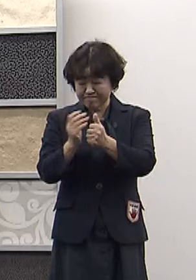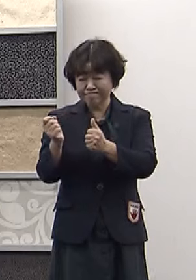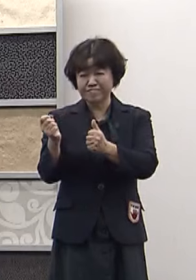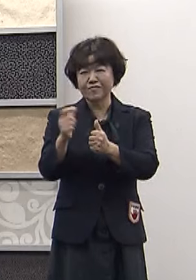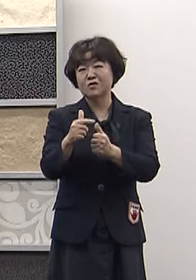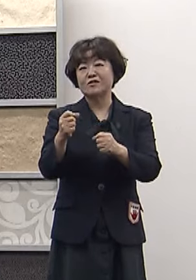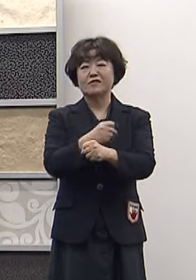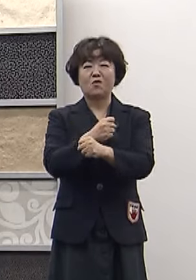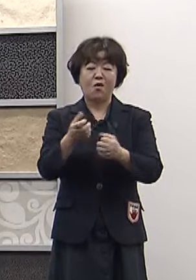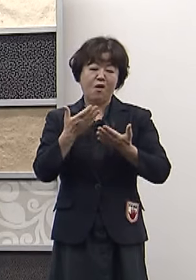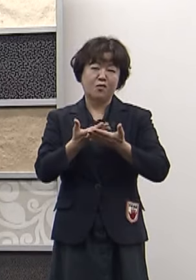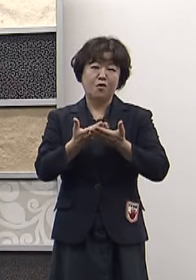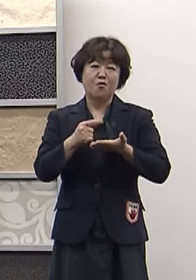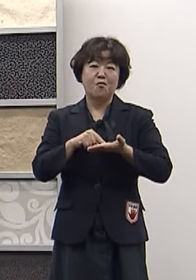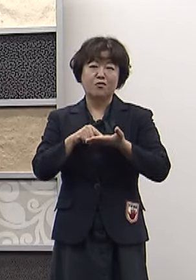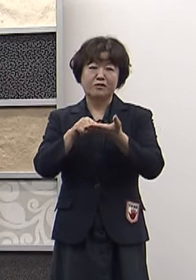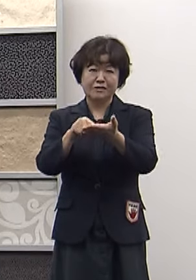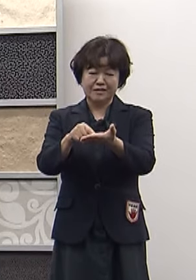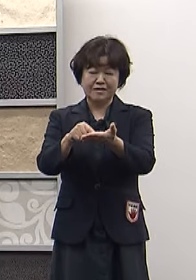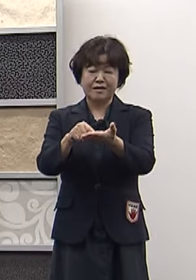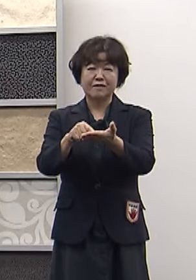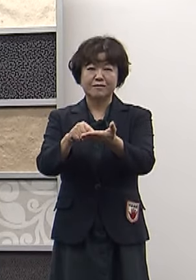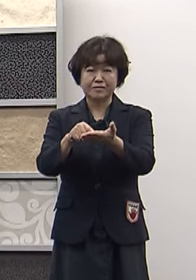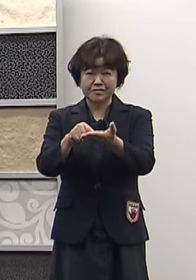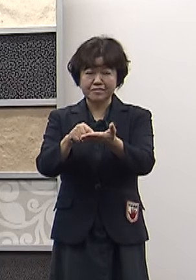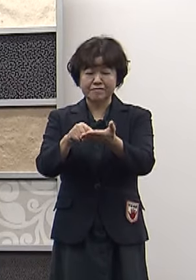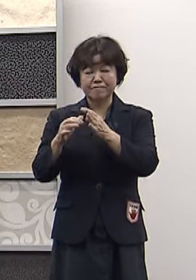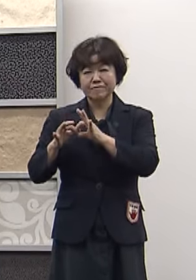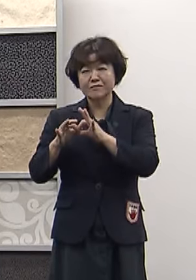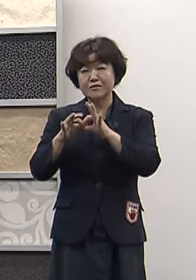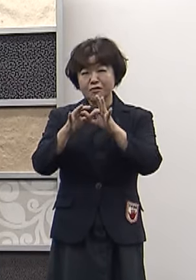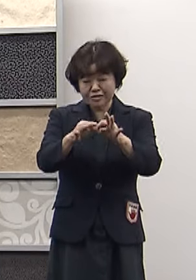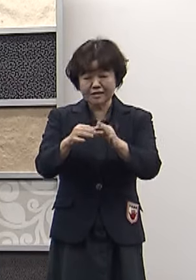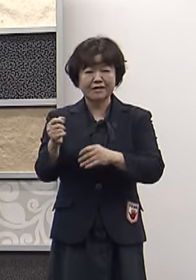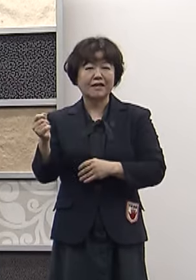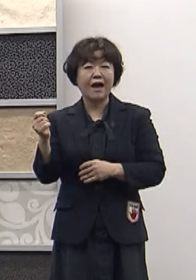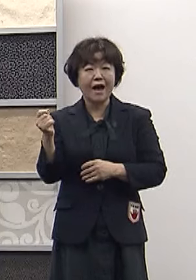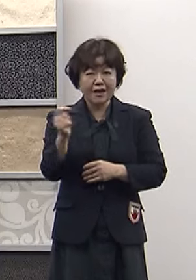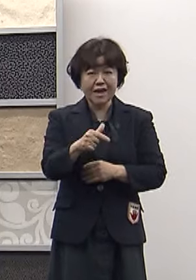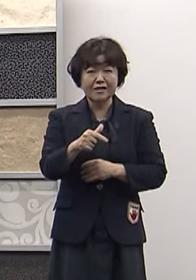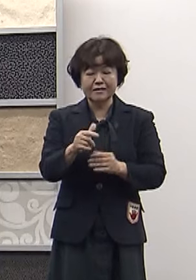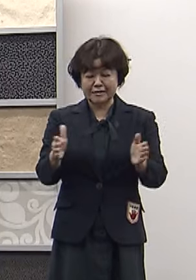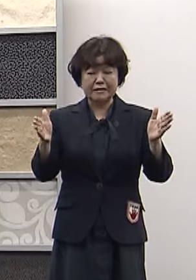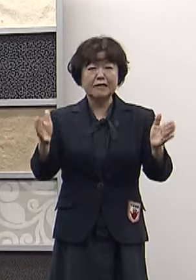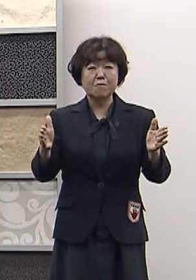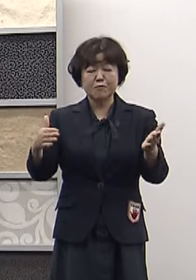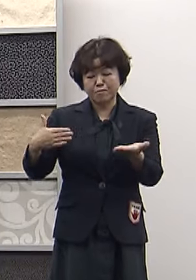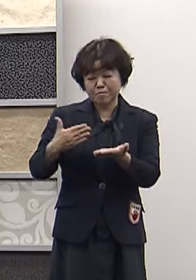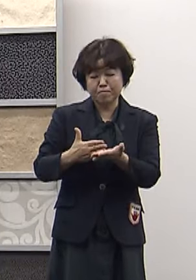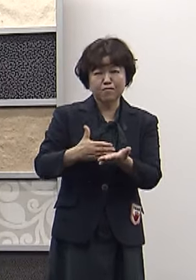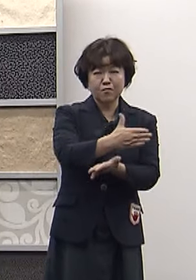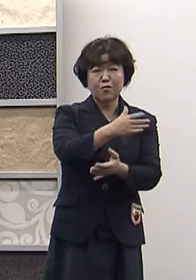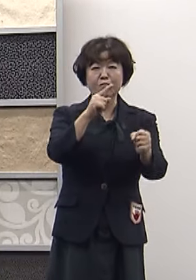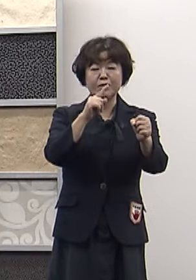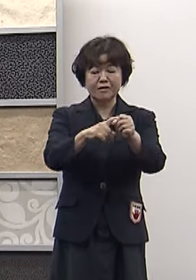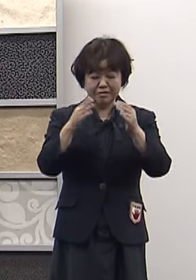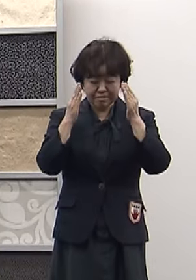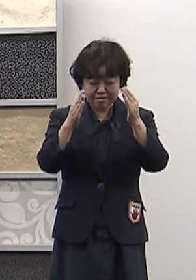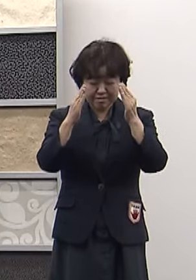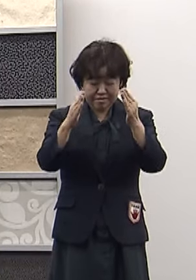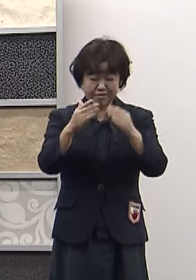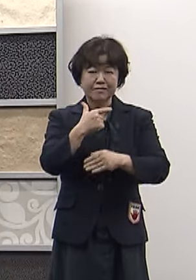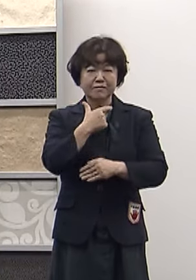たところでありますので、引き続き一日も早い全線開通を目指し全力で取り組みを進め